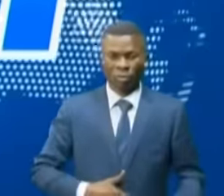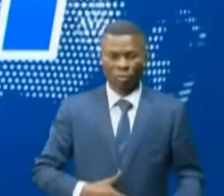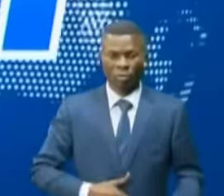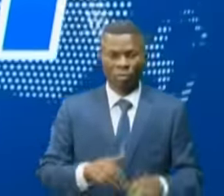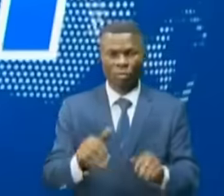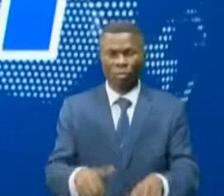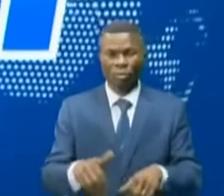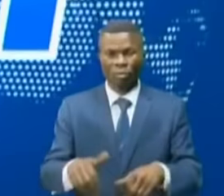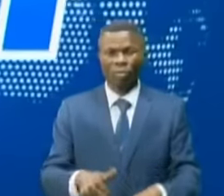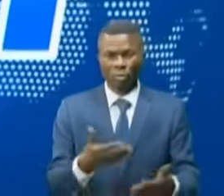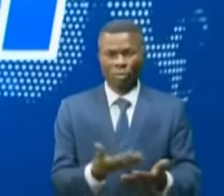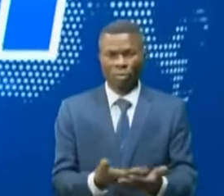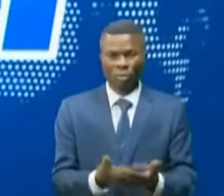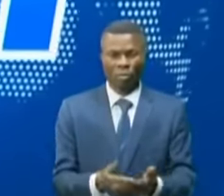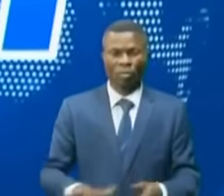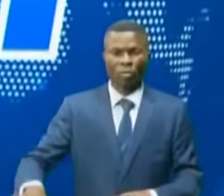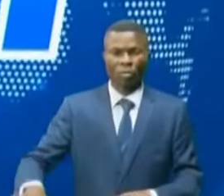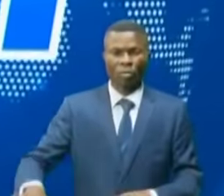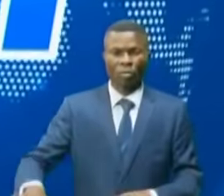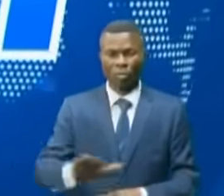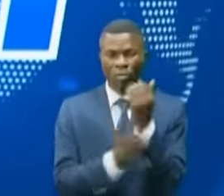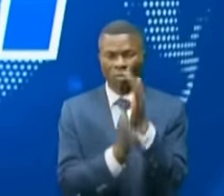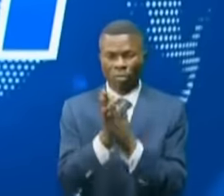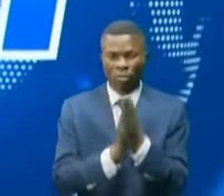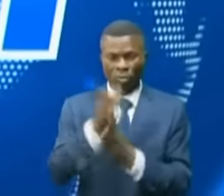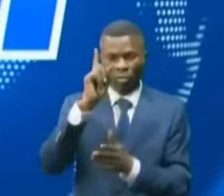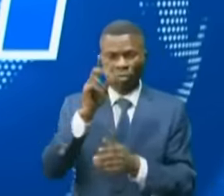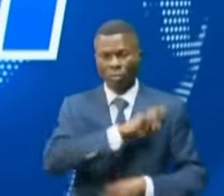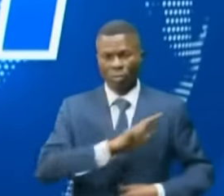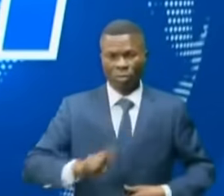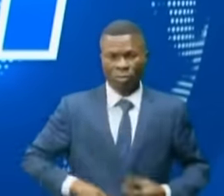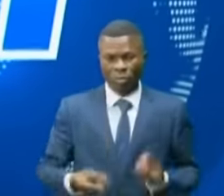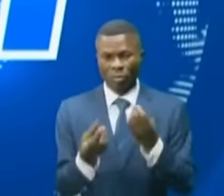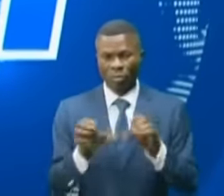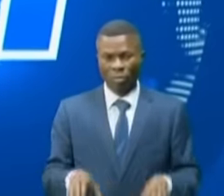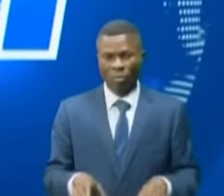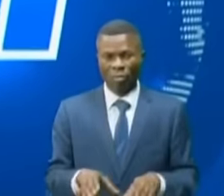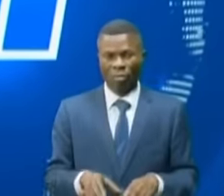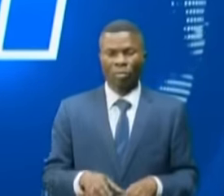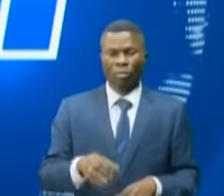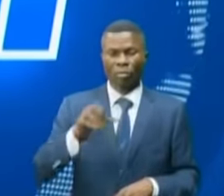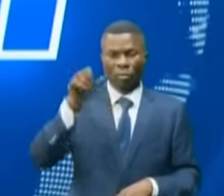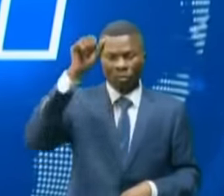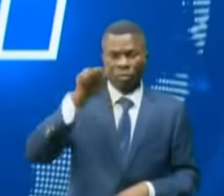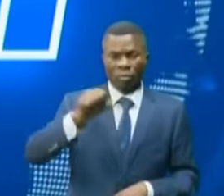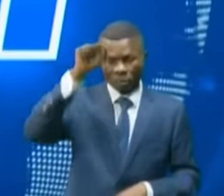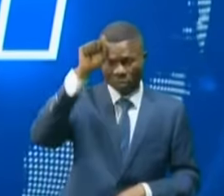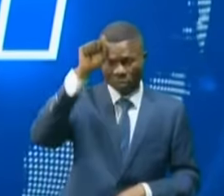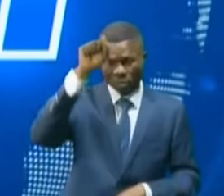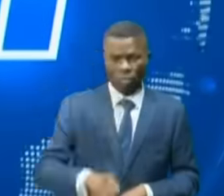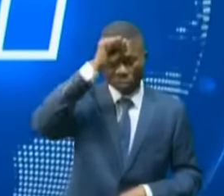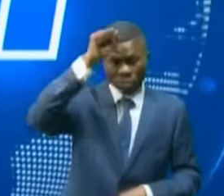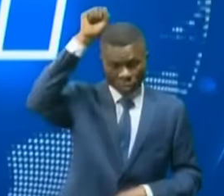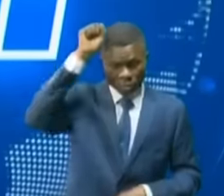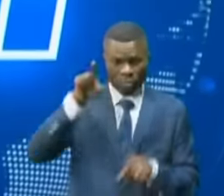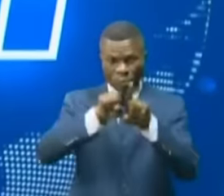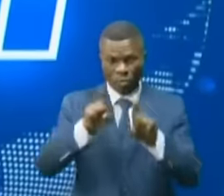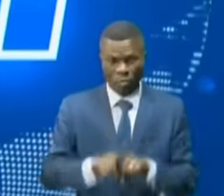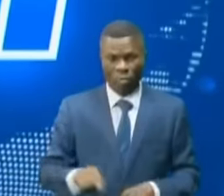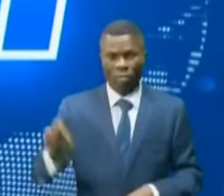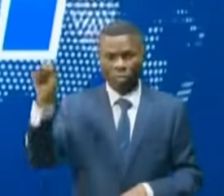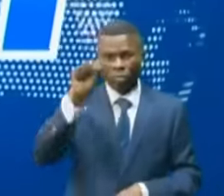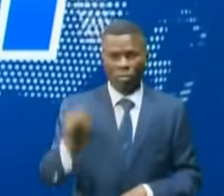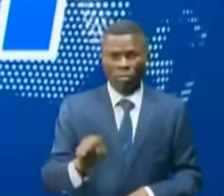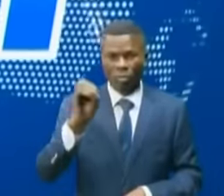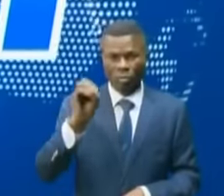d'urgence alimentaire, pays concernés, la RDC, le Soudan du Sud et la Somalie. Revenons maintenant